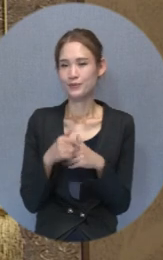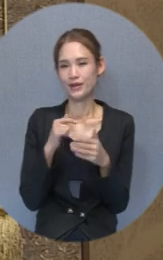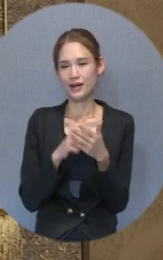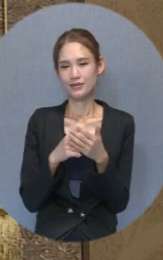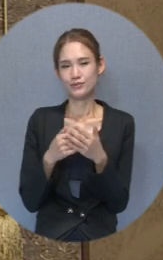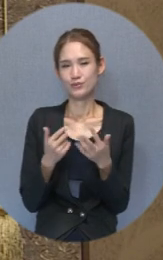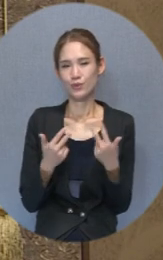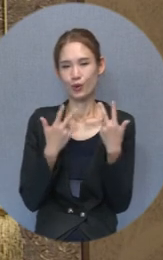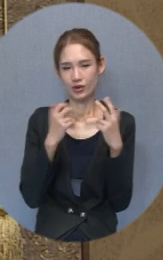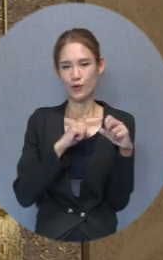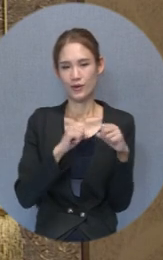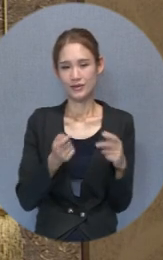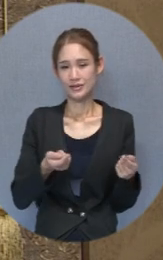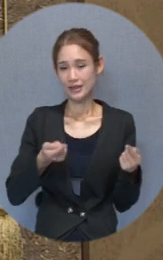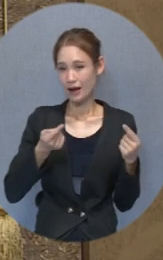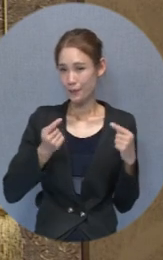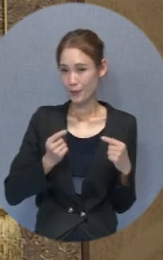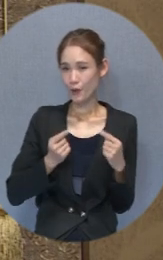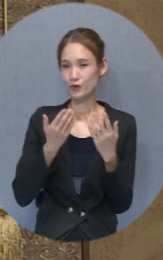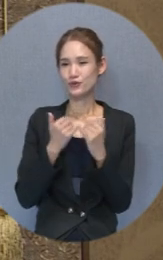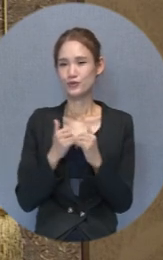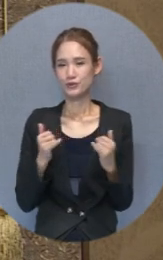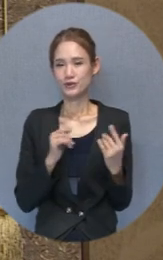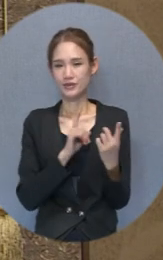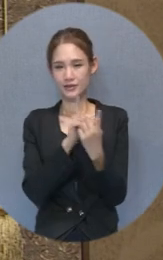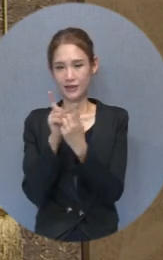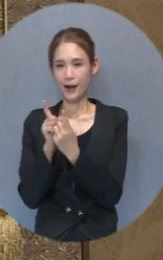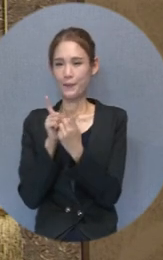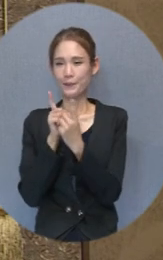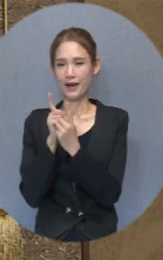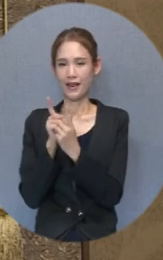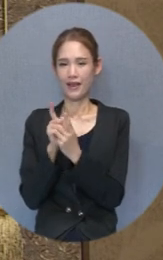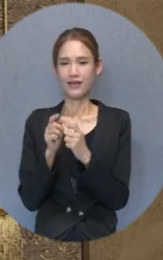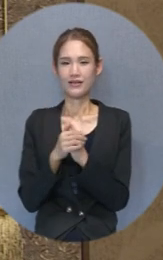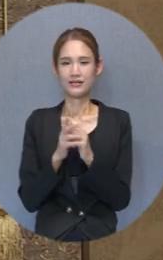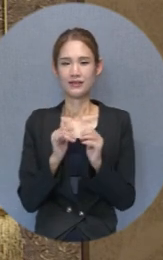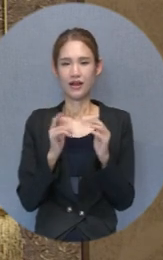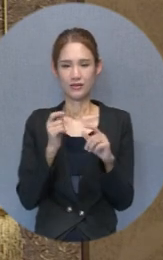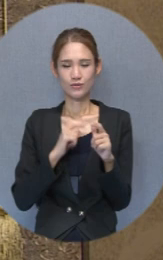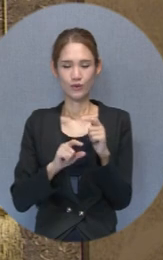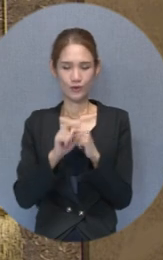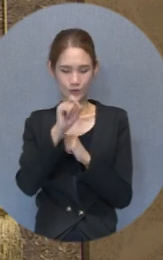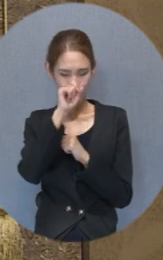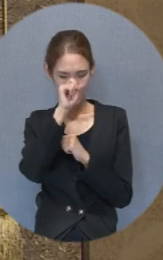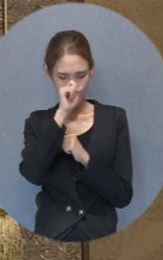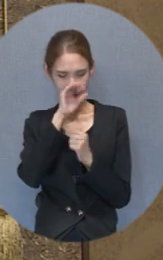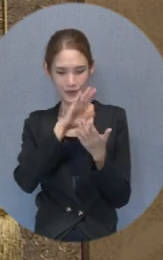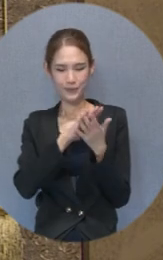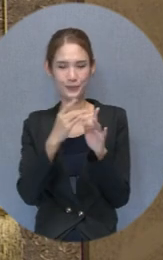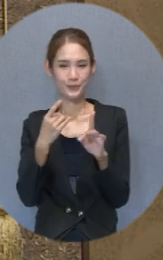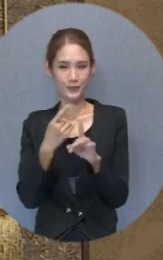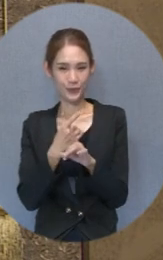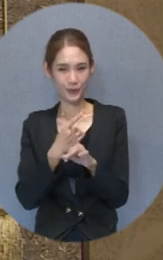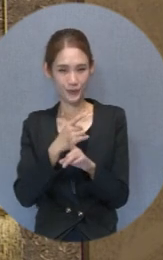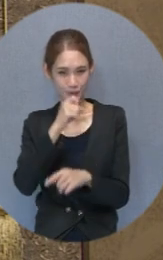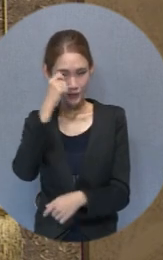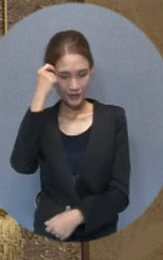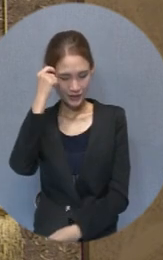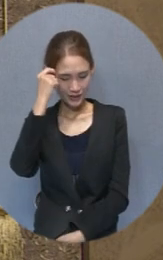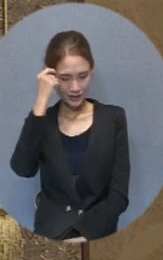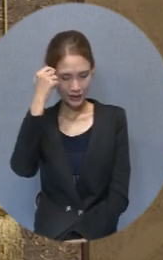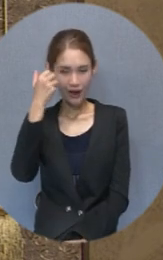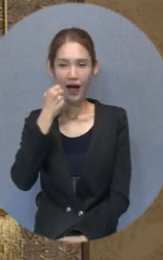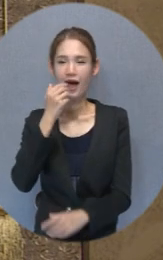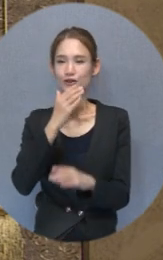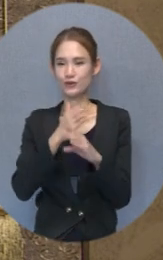봉사에 참여해 주시는 분들을 항상 만나고 있기 때문에 세상이 조금 더 좋아지고 있다는 생각을 저는